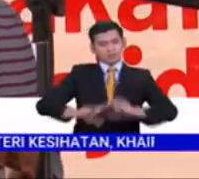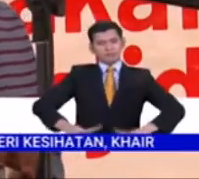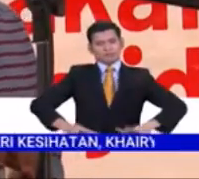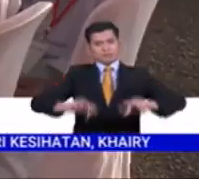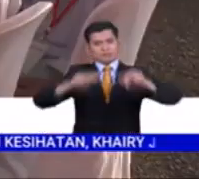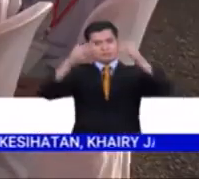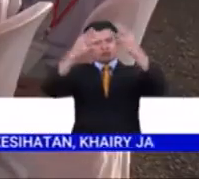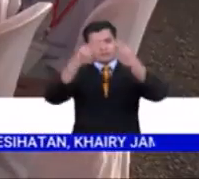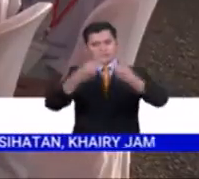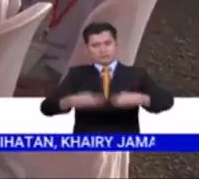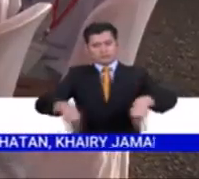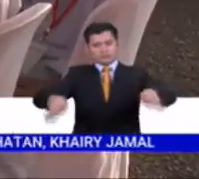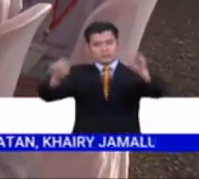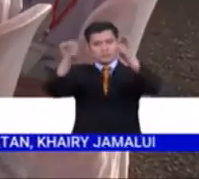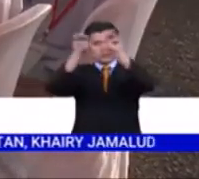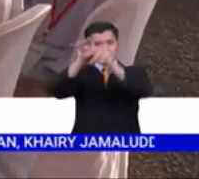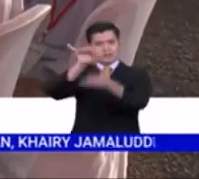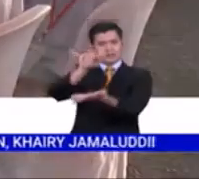tersebut.